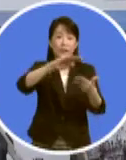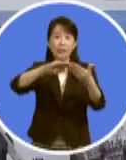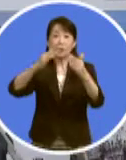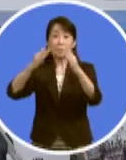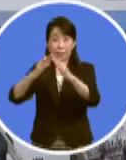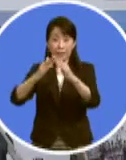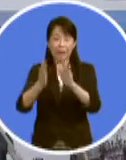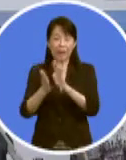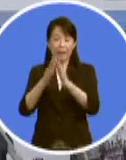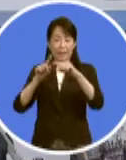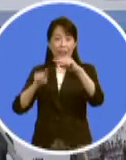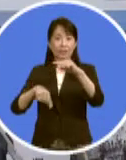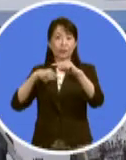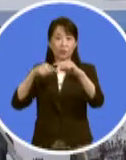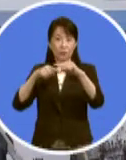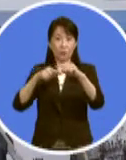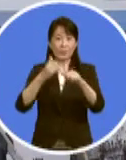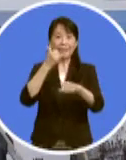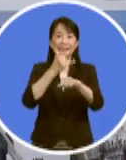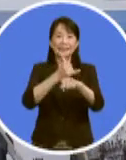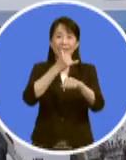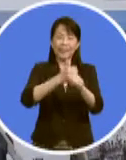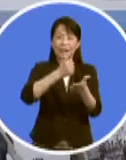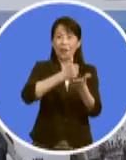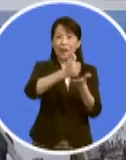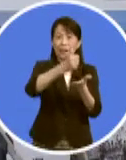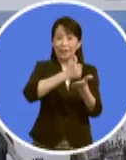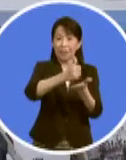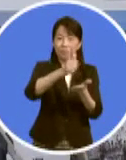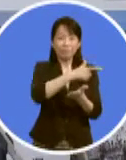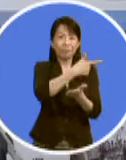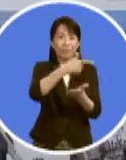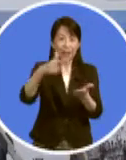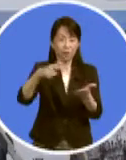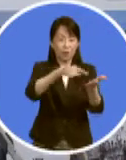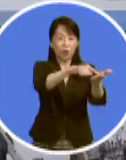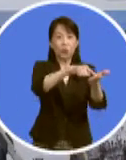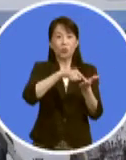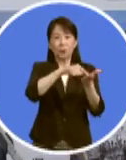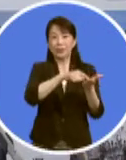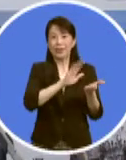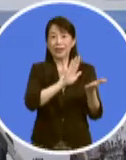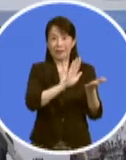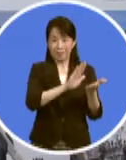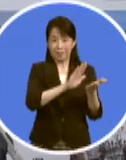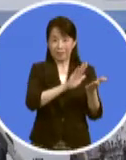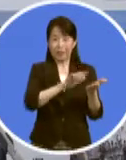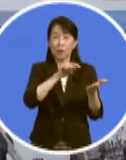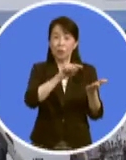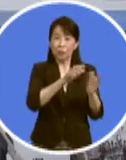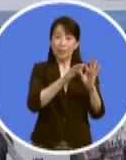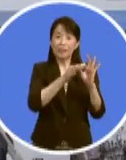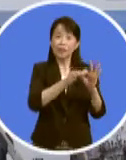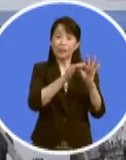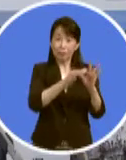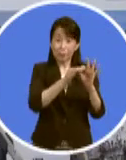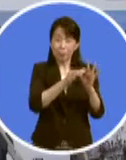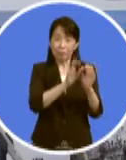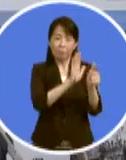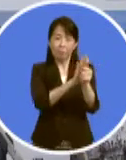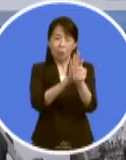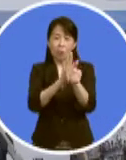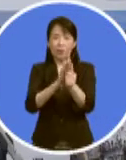町からですね県庁に対して人材の派遣こういうことの要請を受けておりますのでこれについて